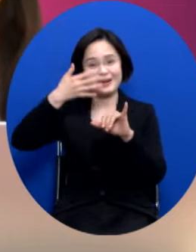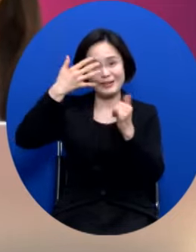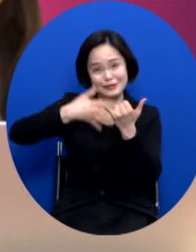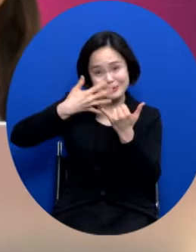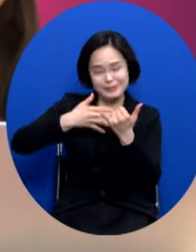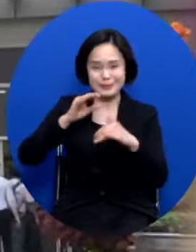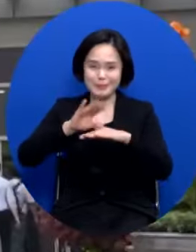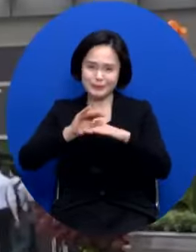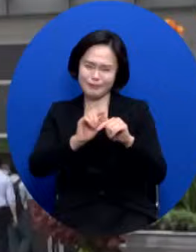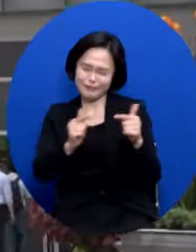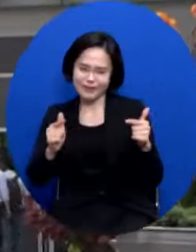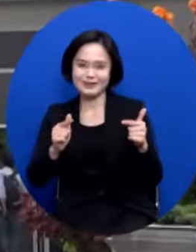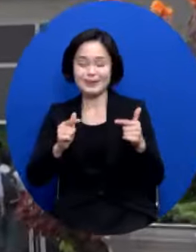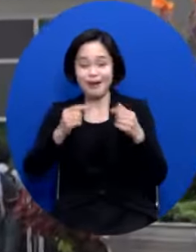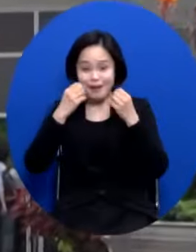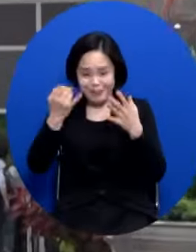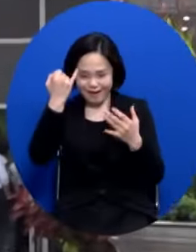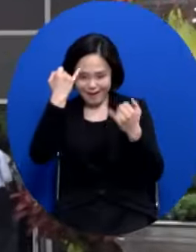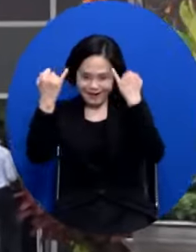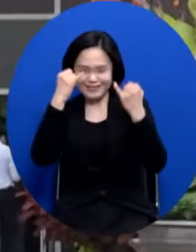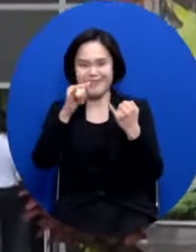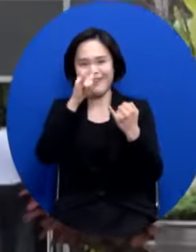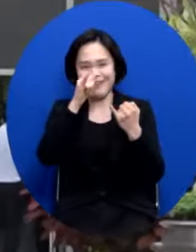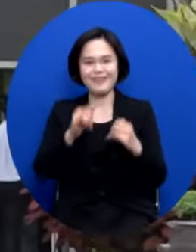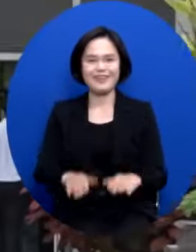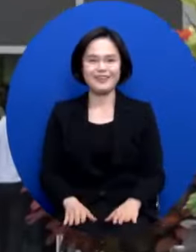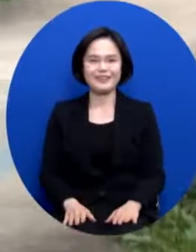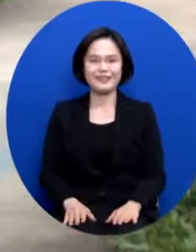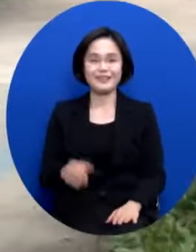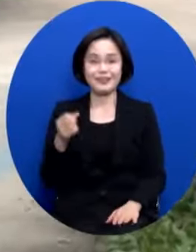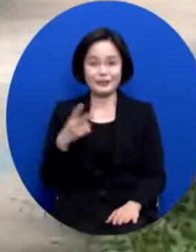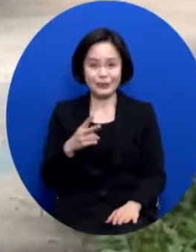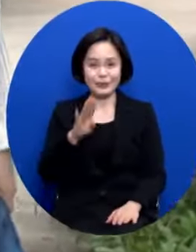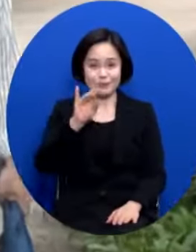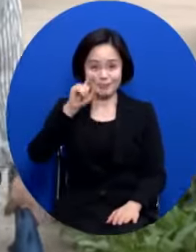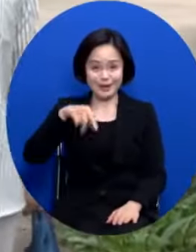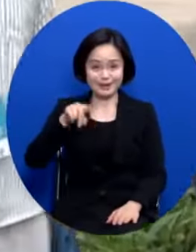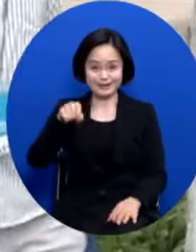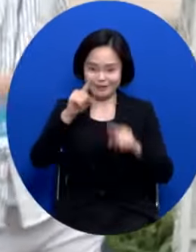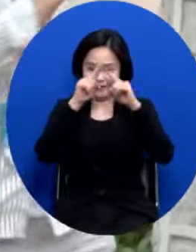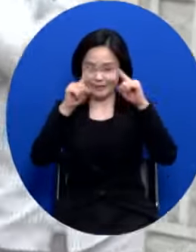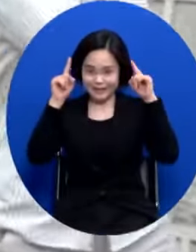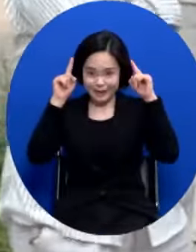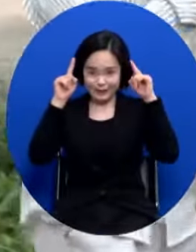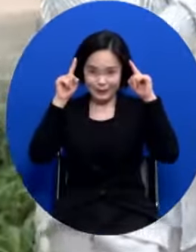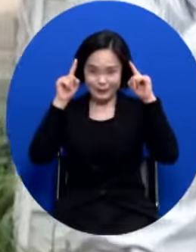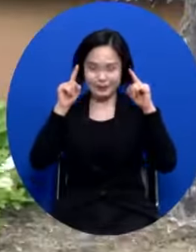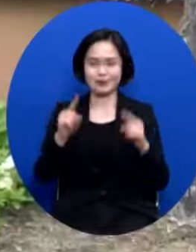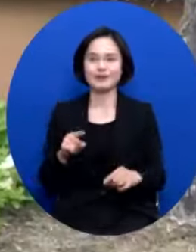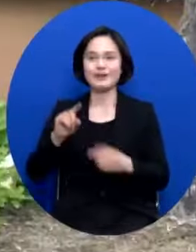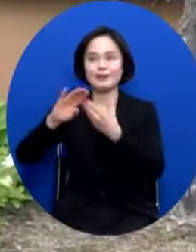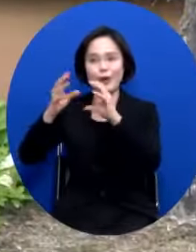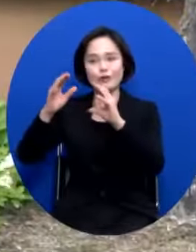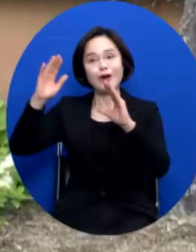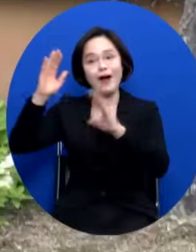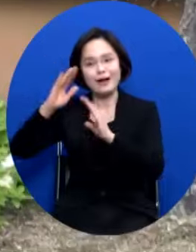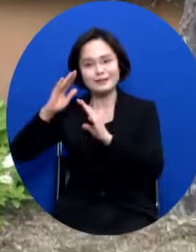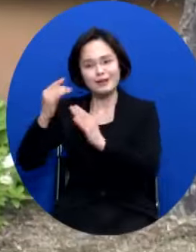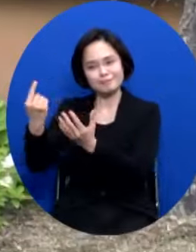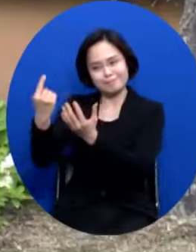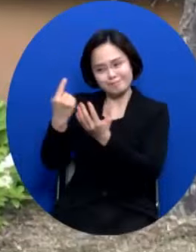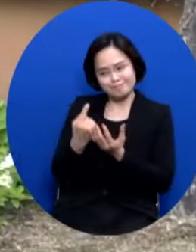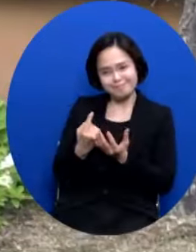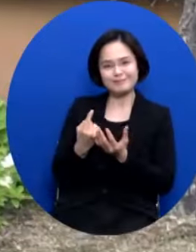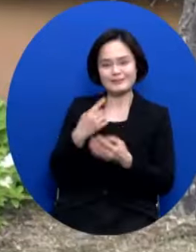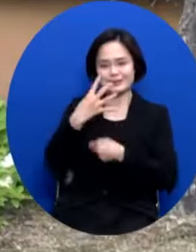호응했습니다. 이 밖에도 백석대학교의 글로벌 크리스천 리더 GCL 프로그램에 초청된 제3세계 유학생에게 4년 동안